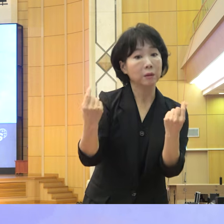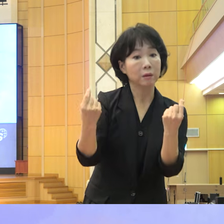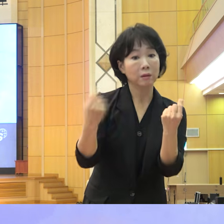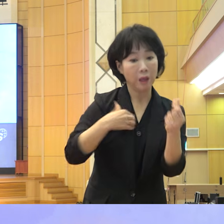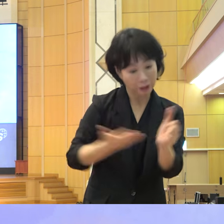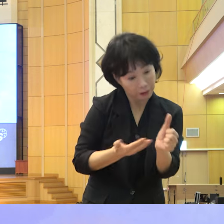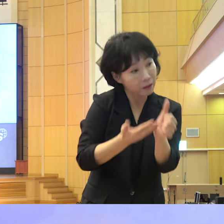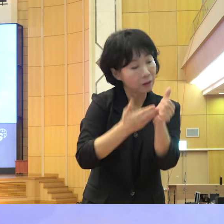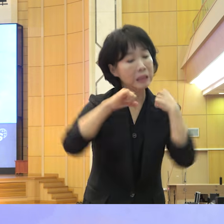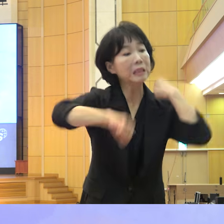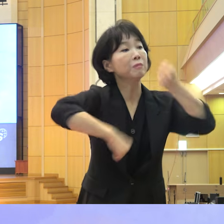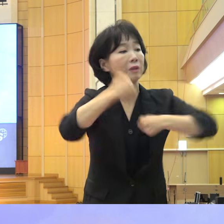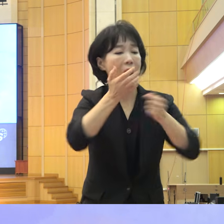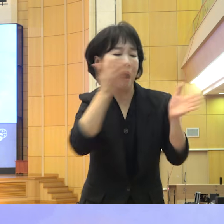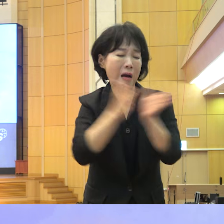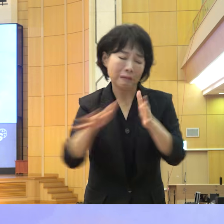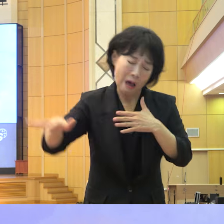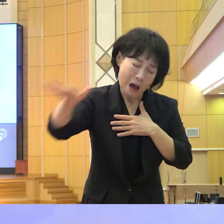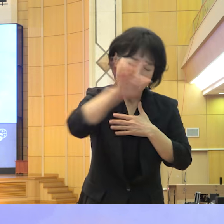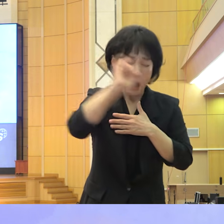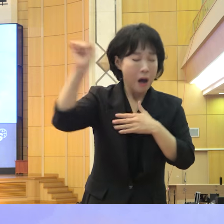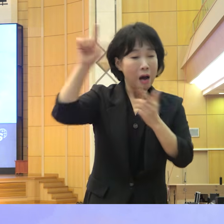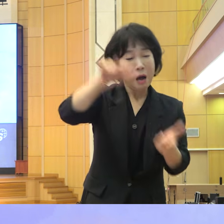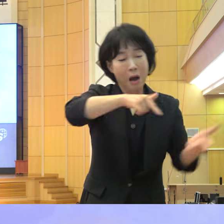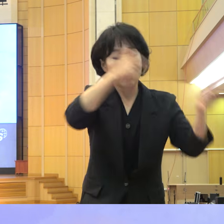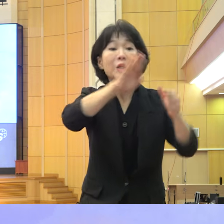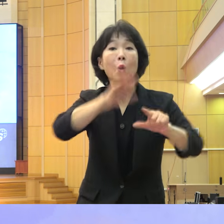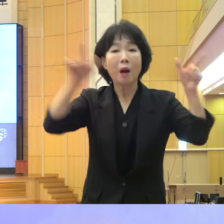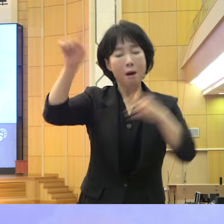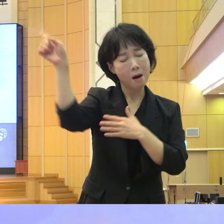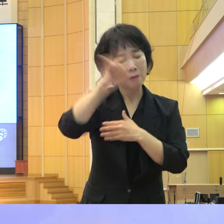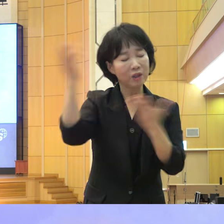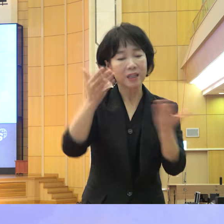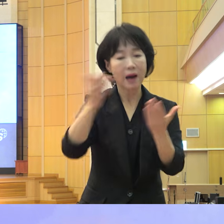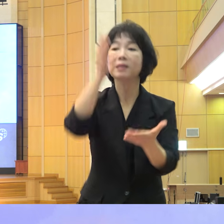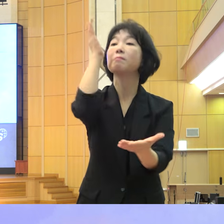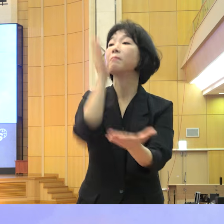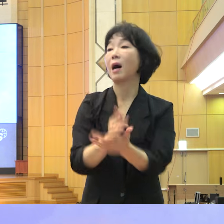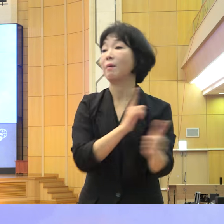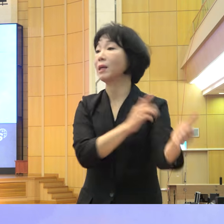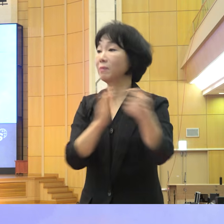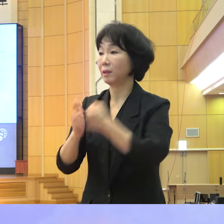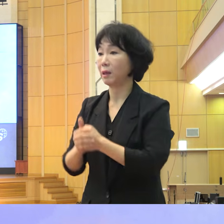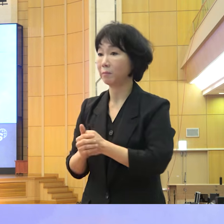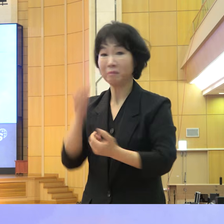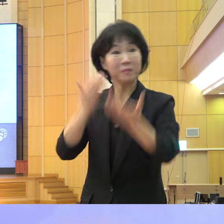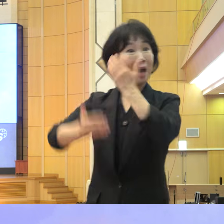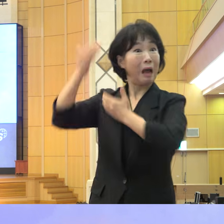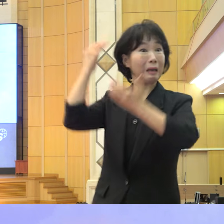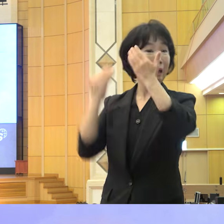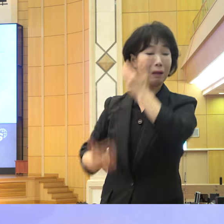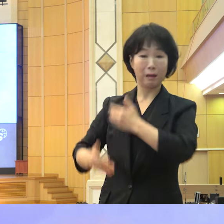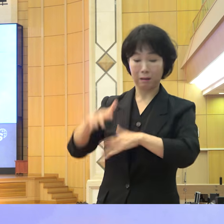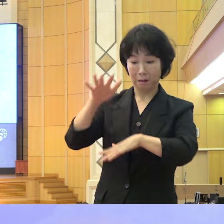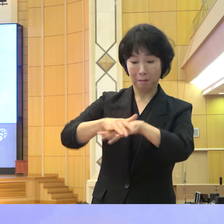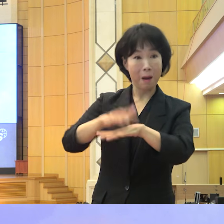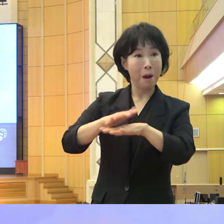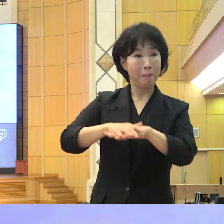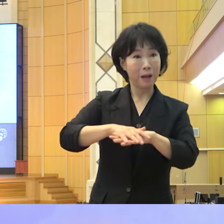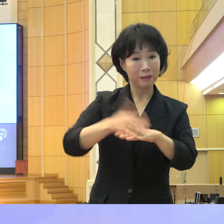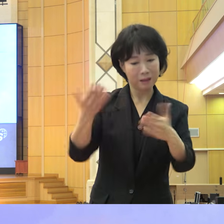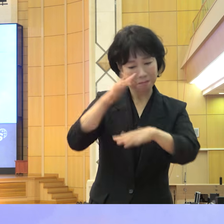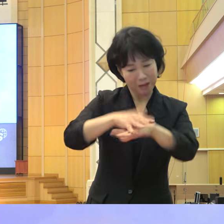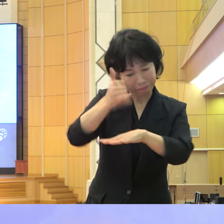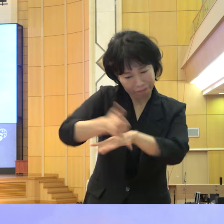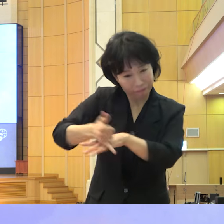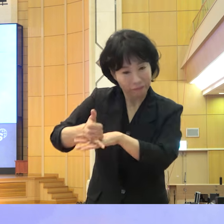기른 짐승까지라도 아무 일도 하지 마라. 아무 일도 하지 마라. 옛날에 농사 지을 때는